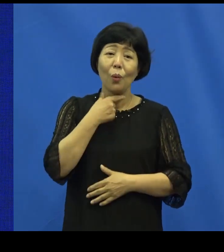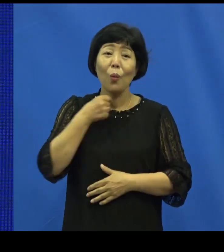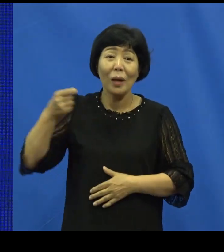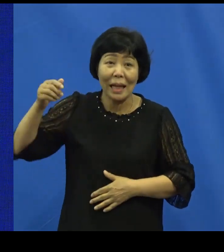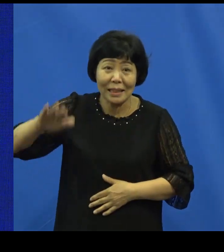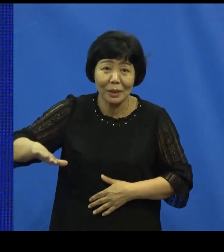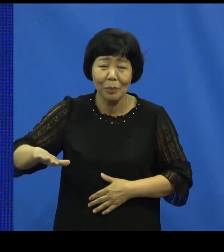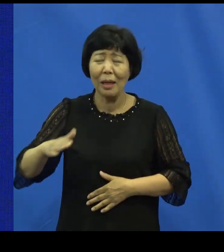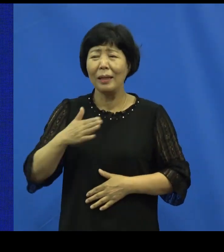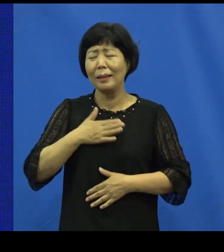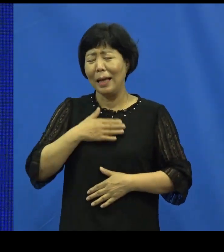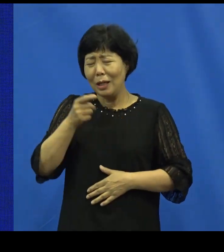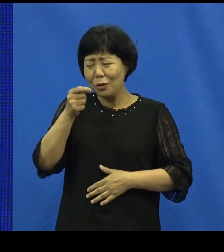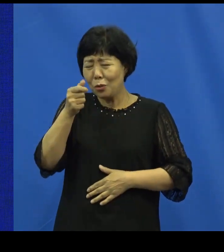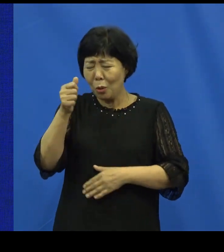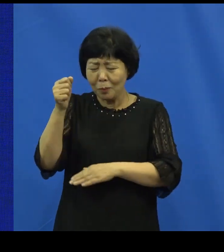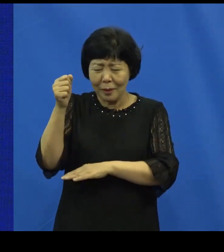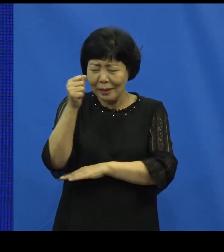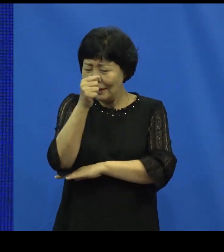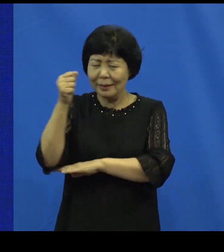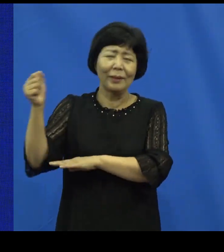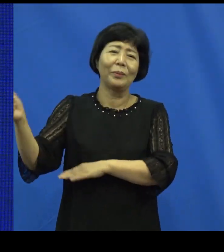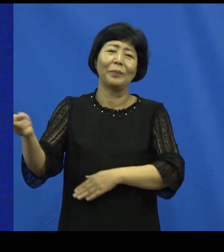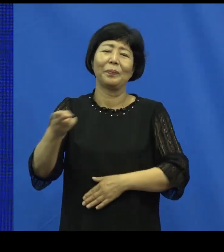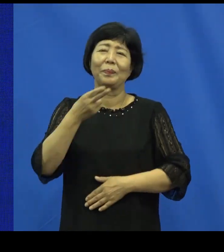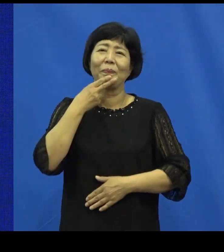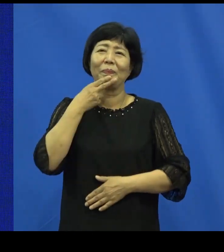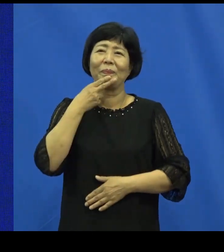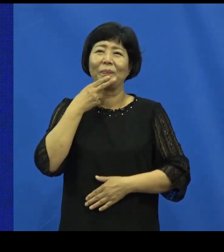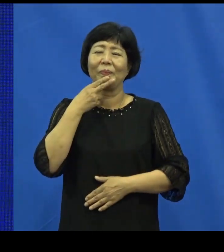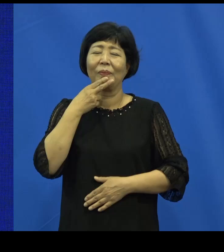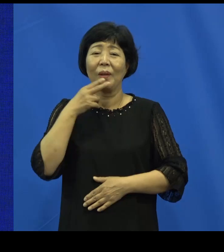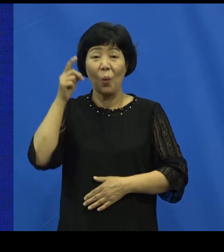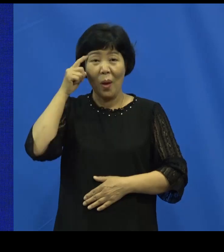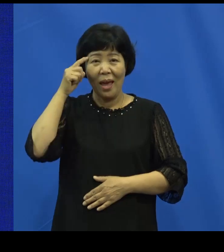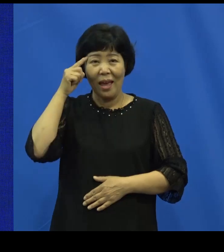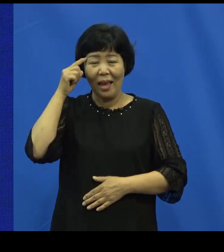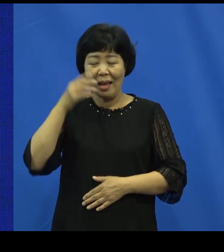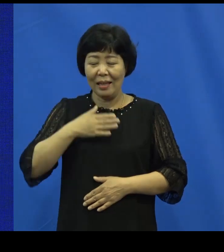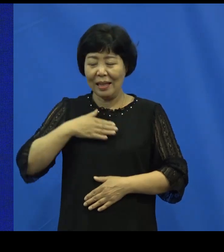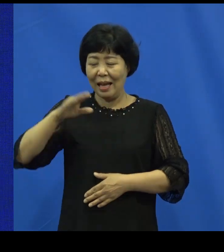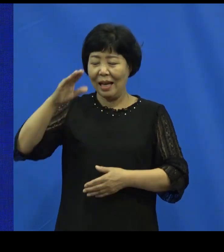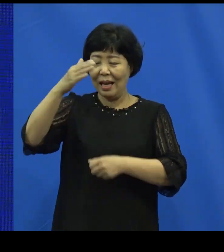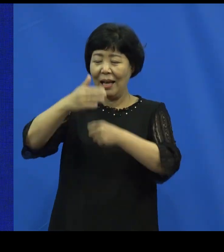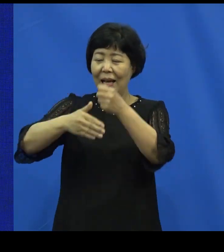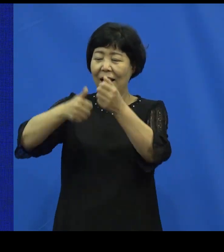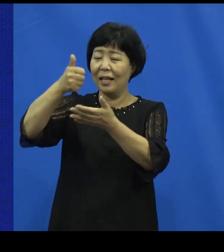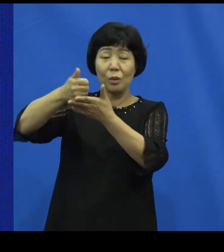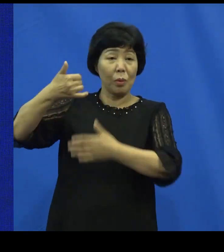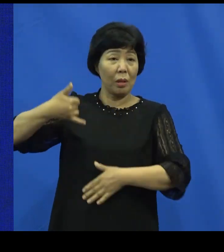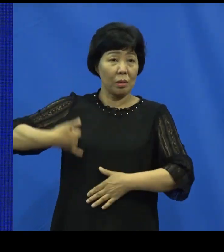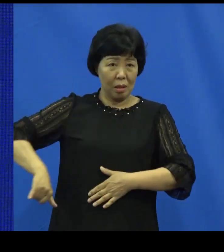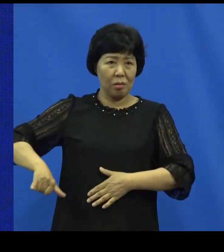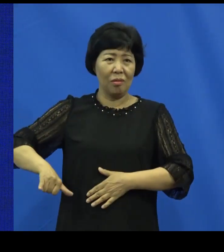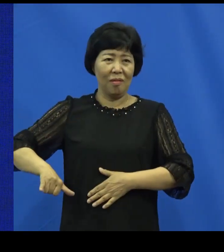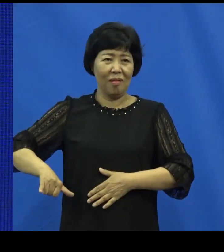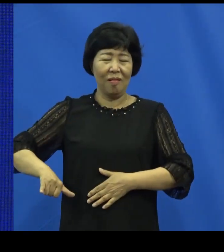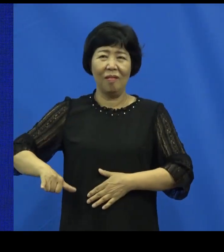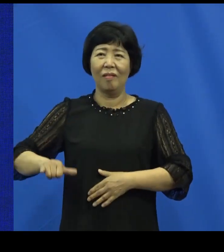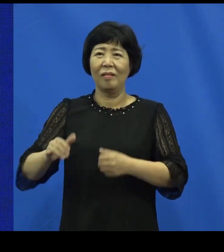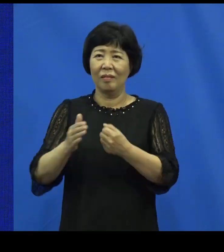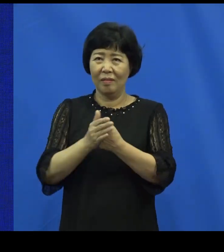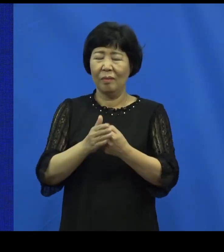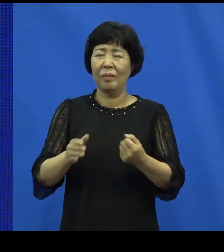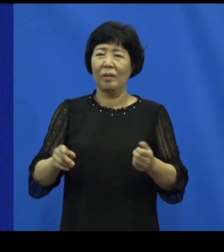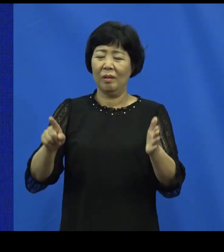여러분, 이 바벨론이라는 제국의 한가운데서 다니엘은 자신이 그리스도 하나님의 백성이라는 정체성을 지켜내며 믿음의 견고함을